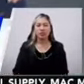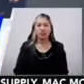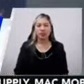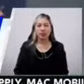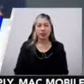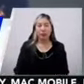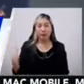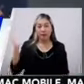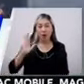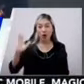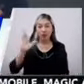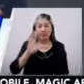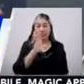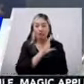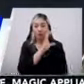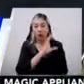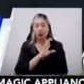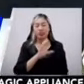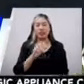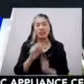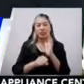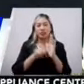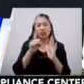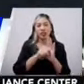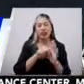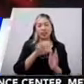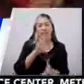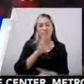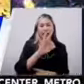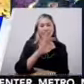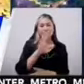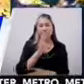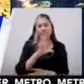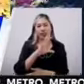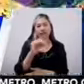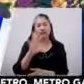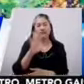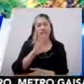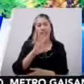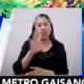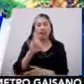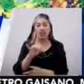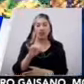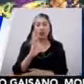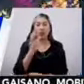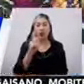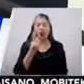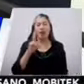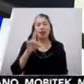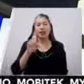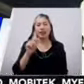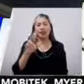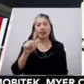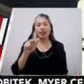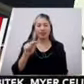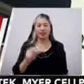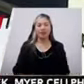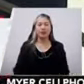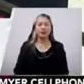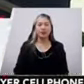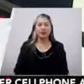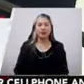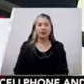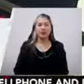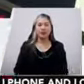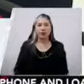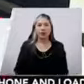Season 97 at 98 na Letran Knights. Siyempre Arriba, siyempre Letran! We're here to redeem